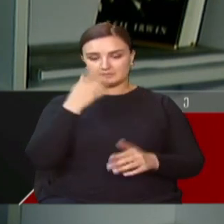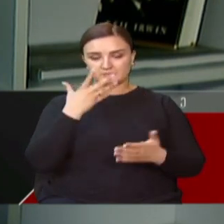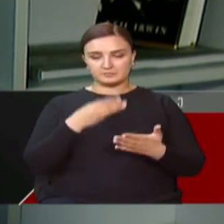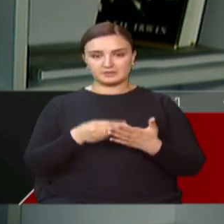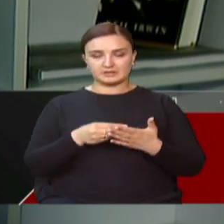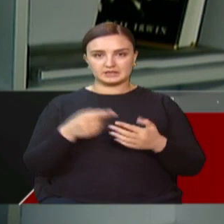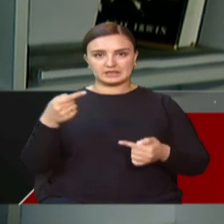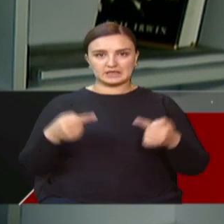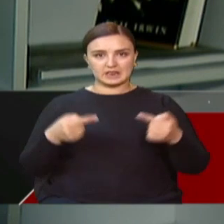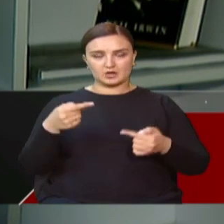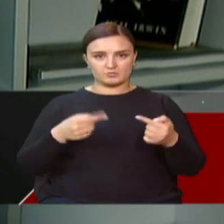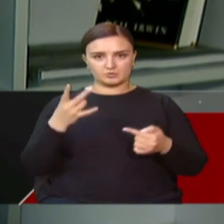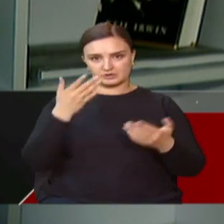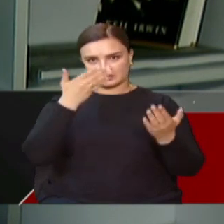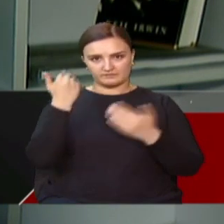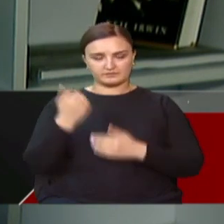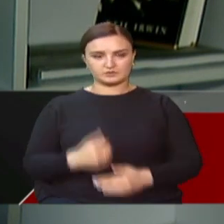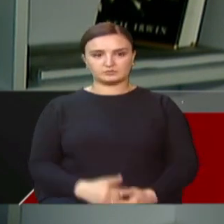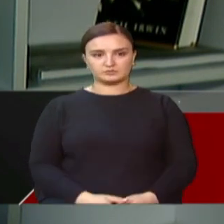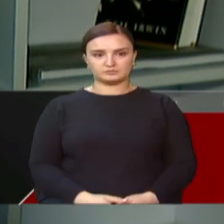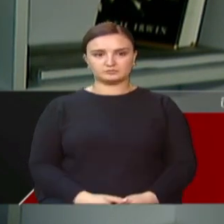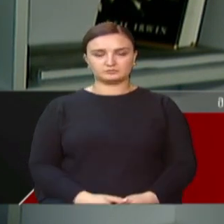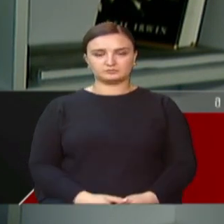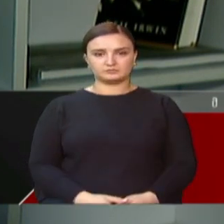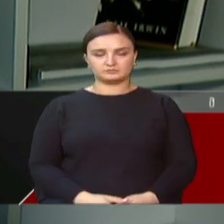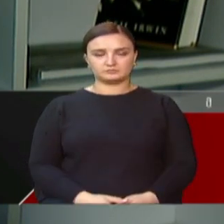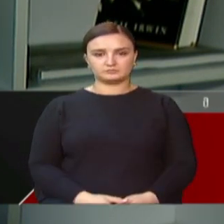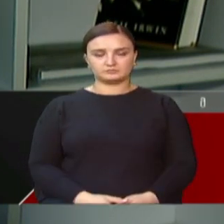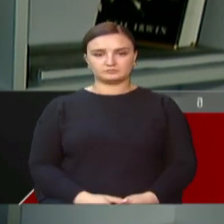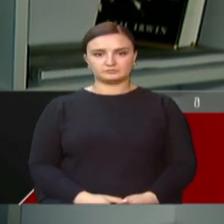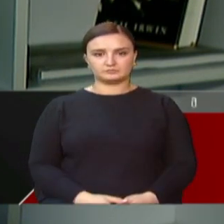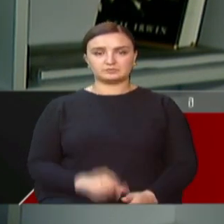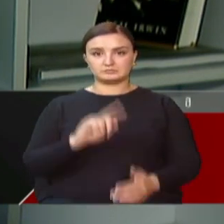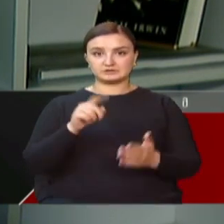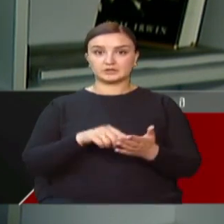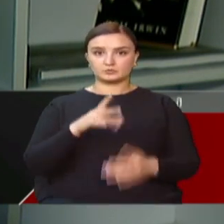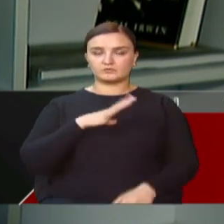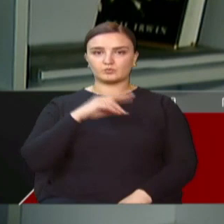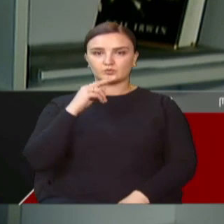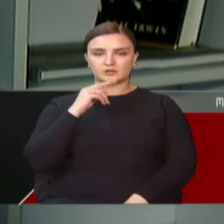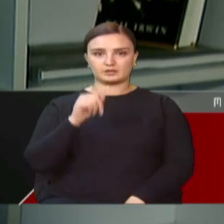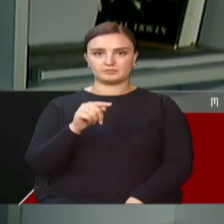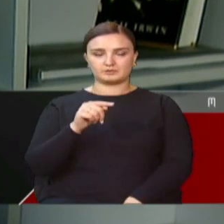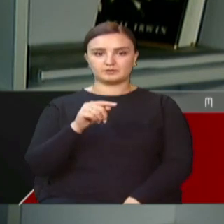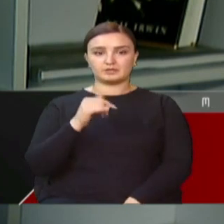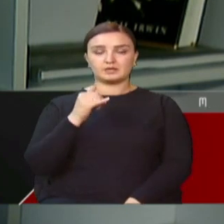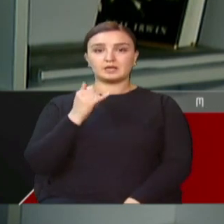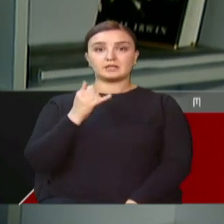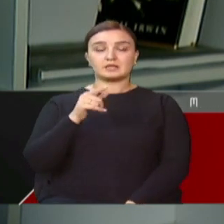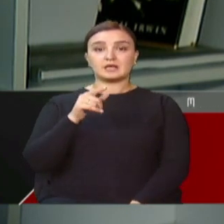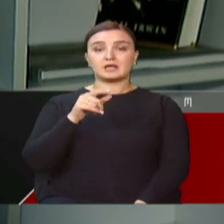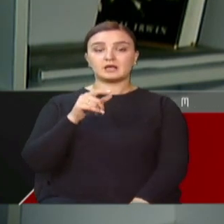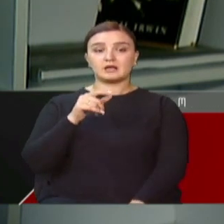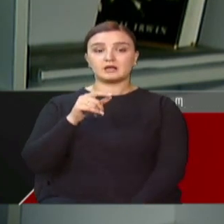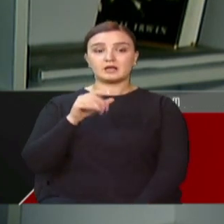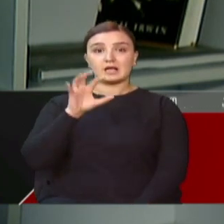რაღაცა კინკლავობა დავივიწყოთ და ამ საკითხზე ვიყოთ კონცენტრირებული. და ამ შემთხვევაშიც აი დეოლიგარქიზაციის კანონი